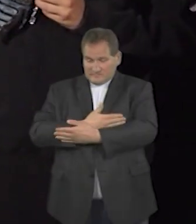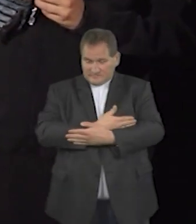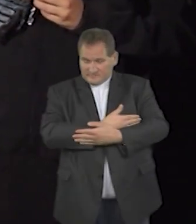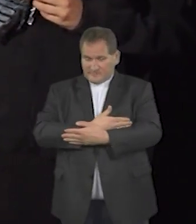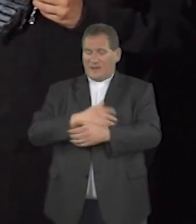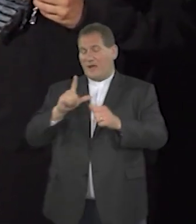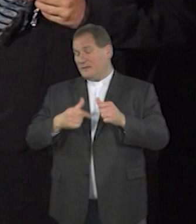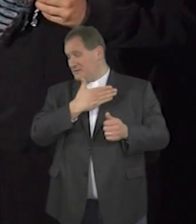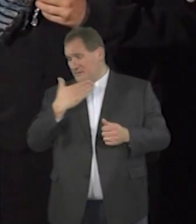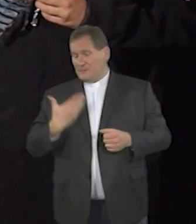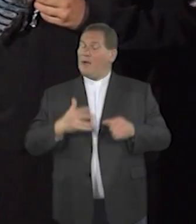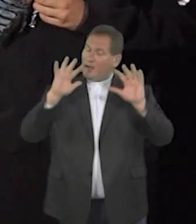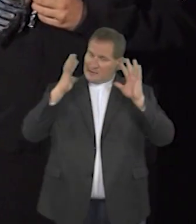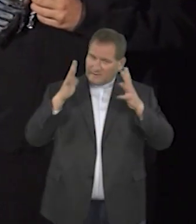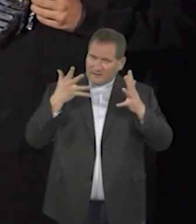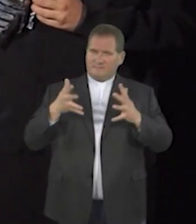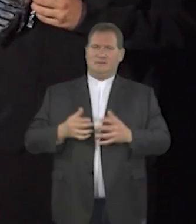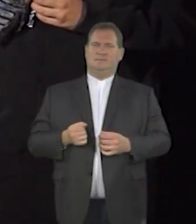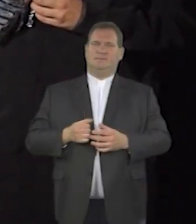nami. Ale brawa dla Ani.